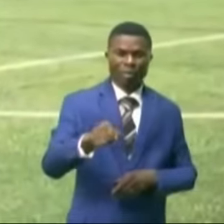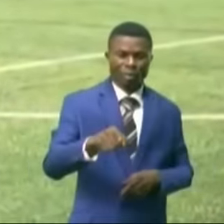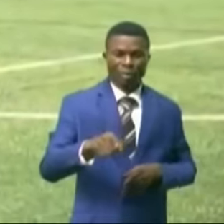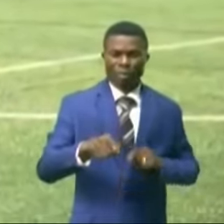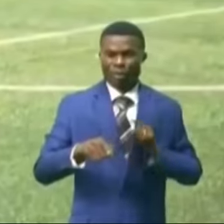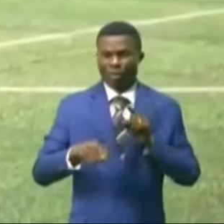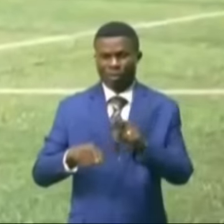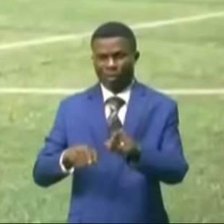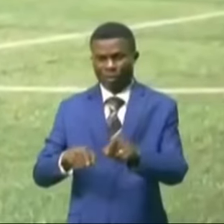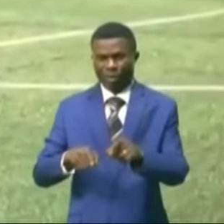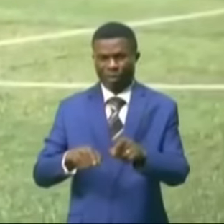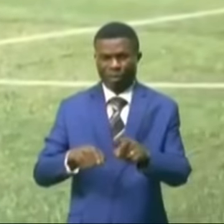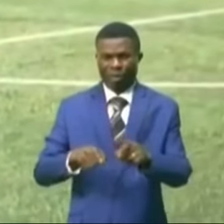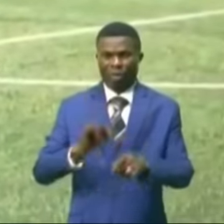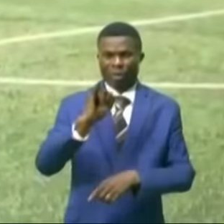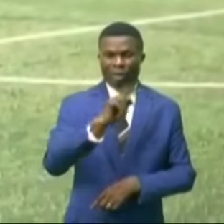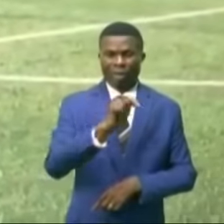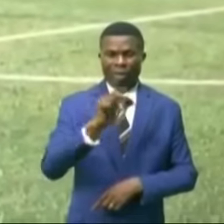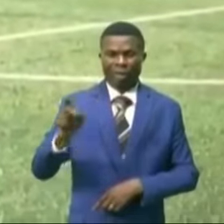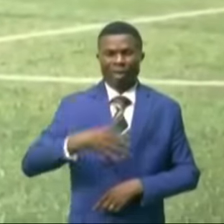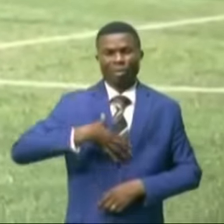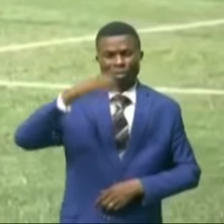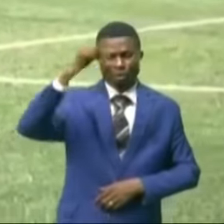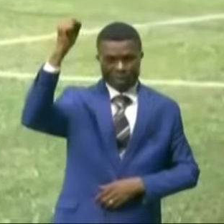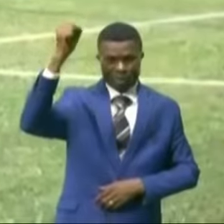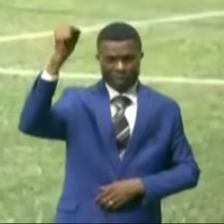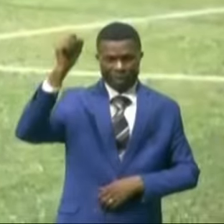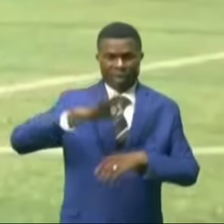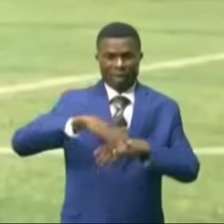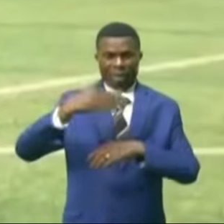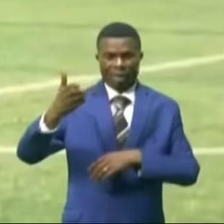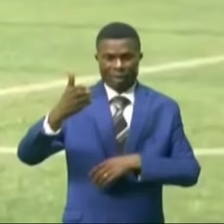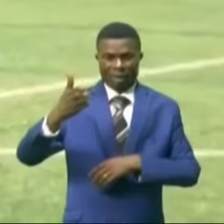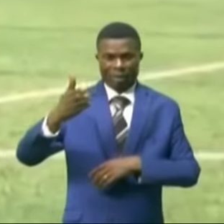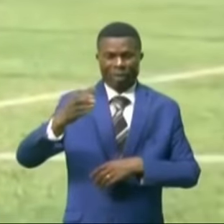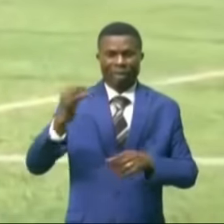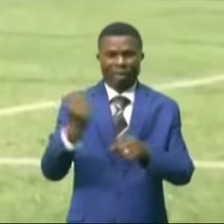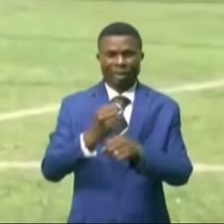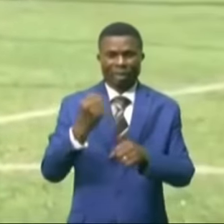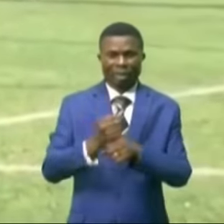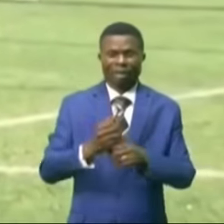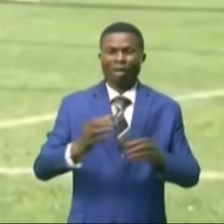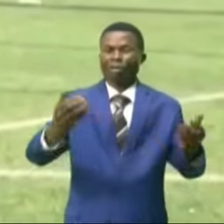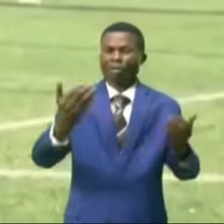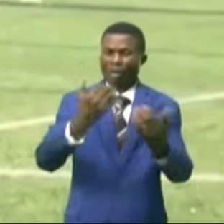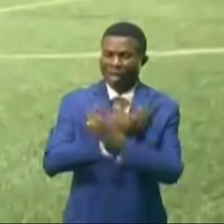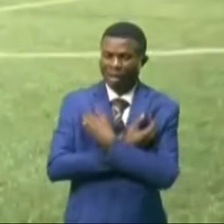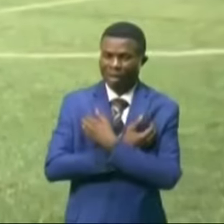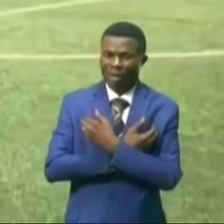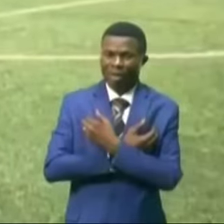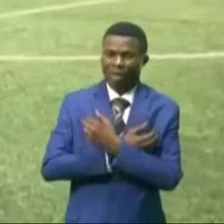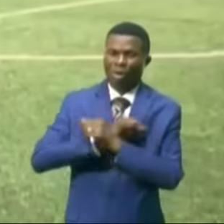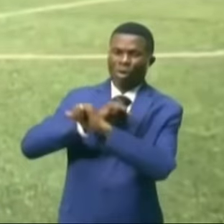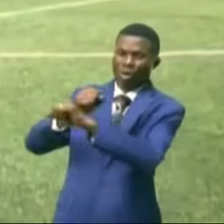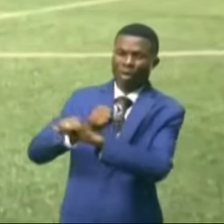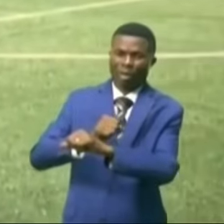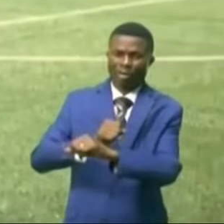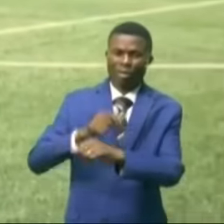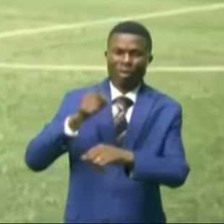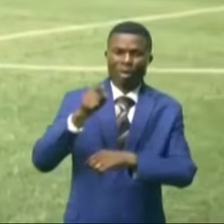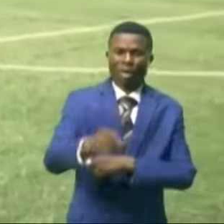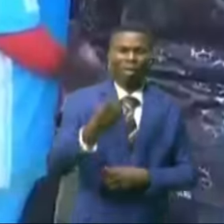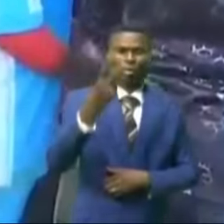but où l'INPP sera vainqueur après une belle prestation du gardien qui bloquera les deux pénaltys de